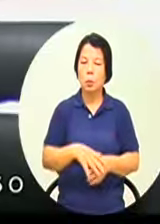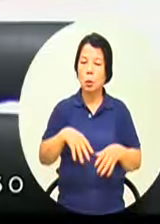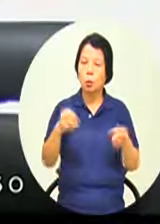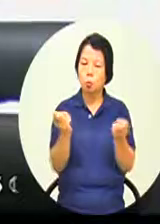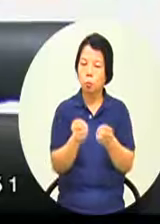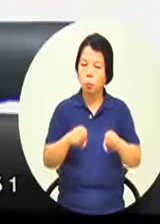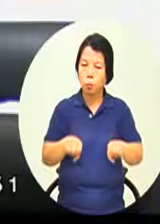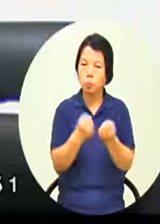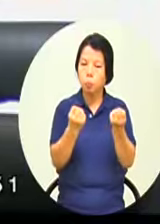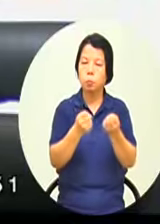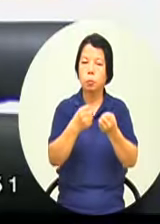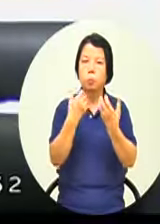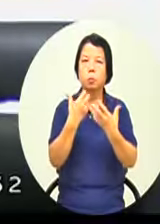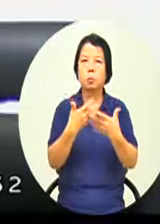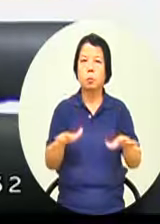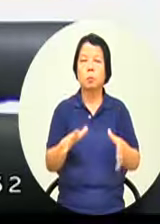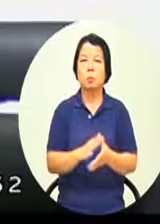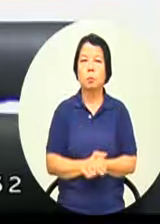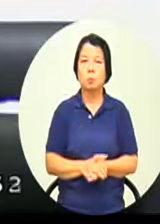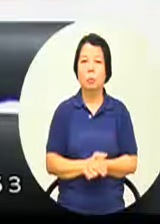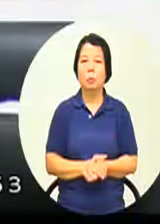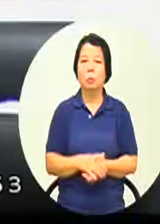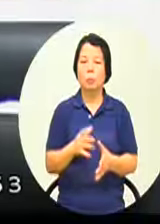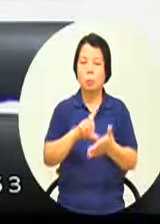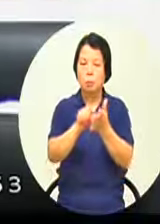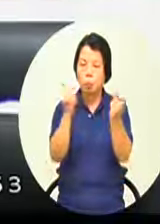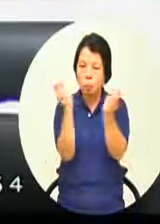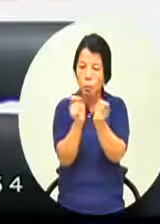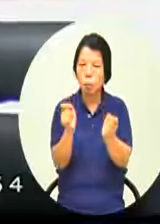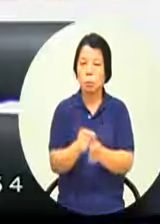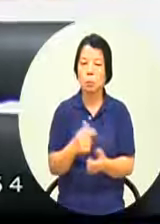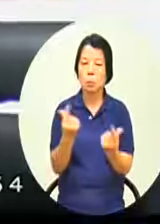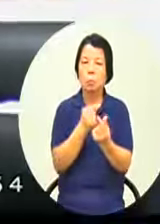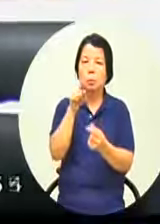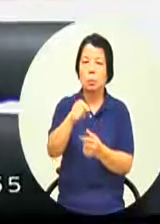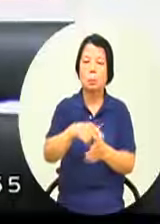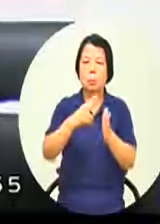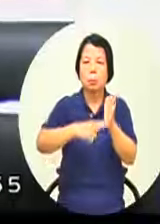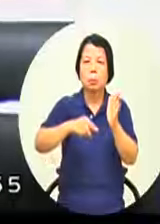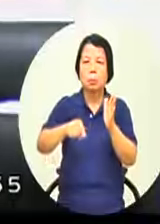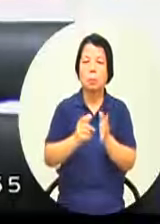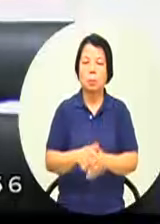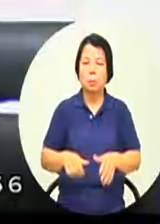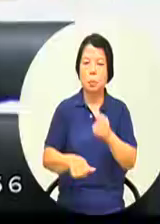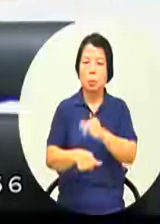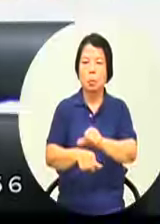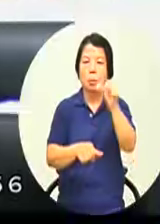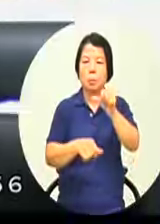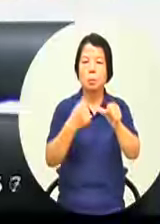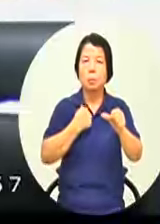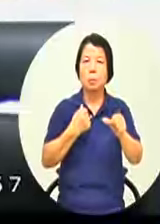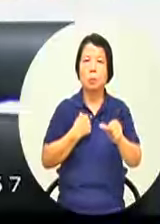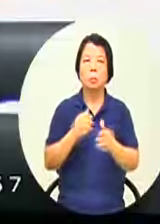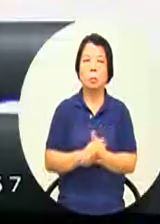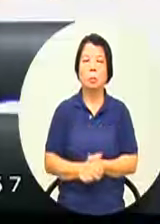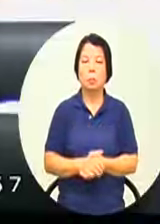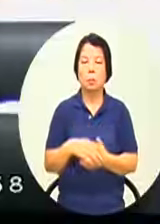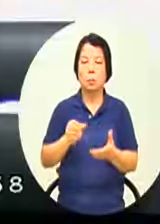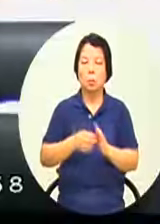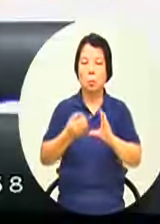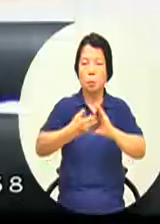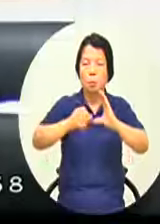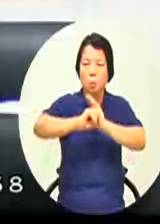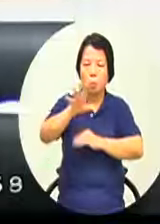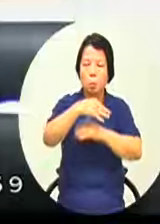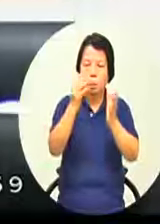情？短短的时间当中，如果就像你讲，你说你们五点多就已经知道，就已经知道报道说可能会